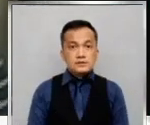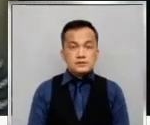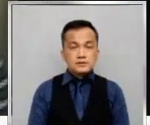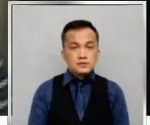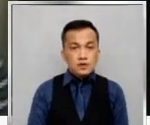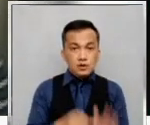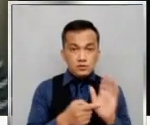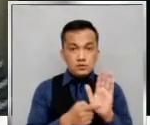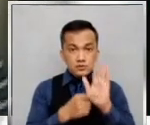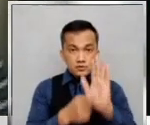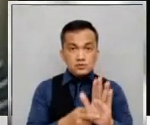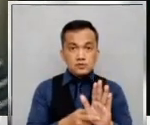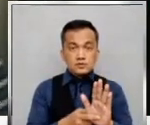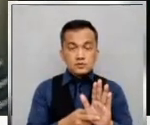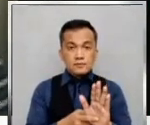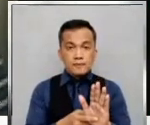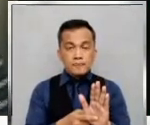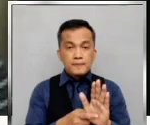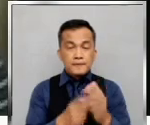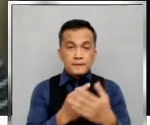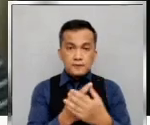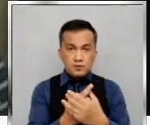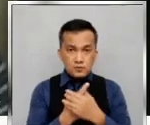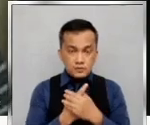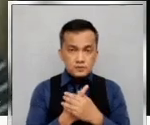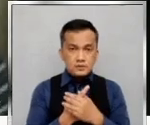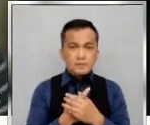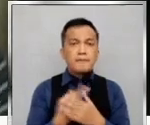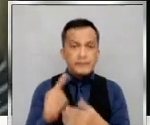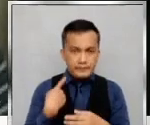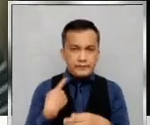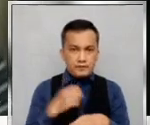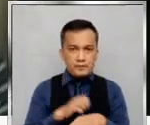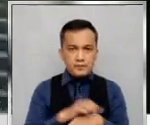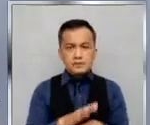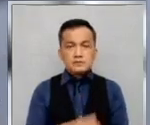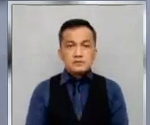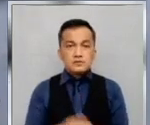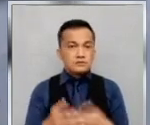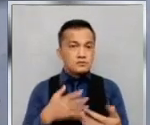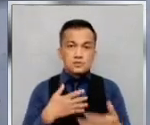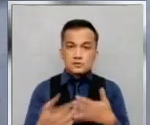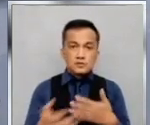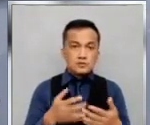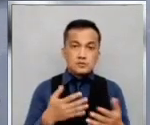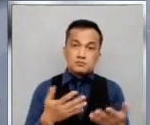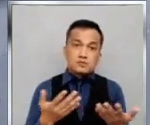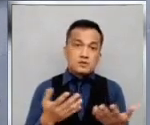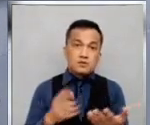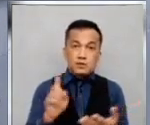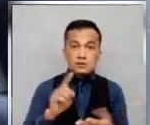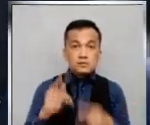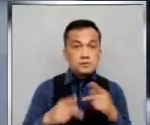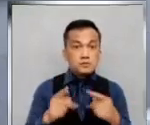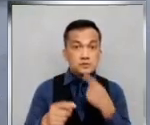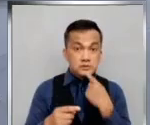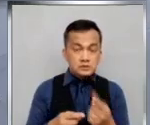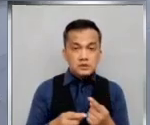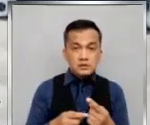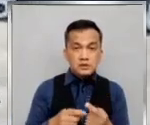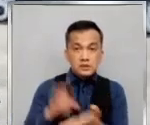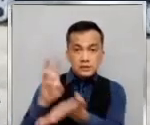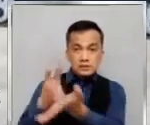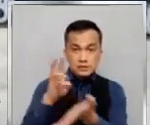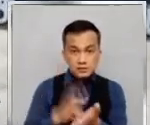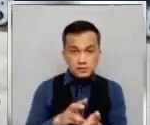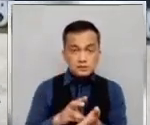the quarantine had an effect. No matter what people say. May ilan pang lugar na nakakaranas ng biglang pagsipa